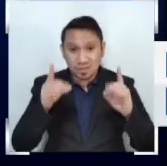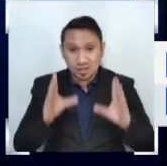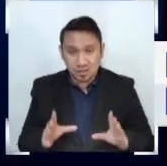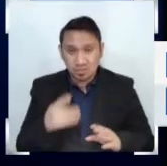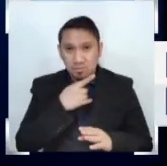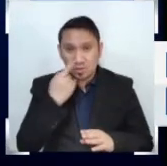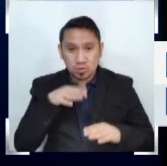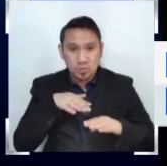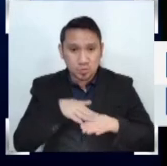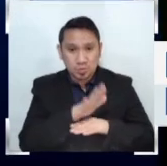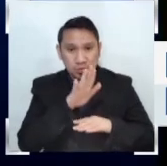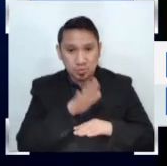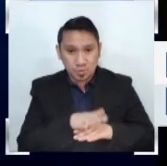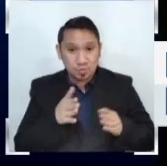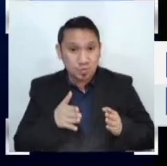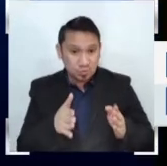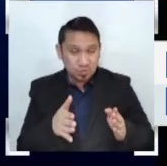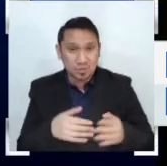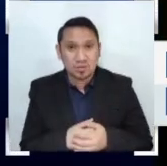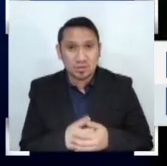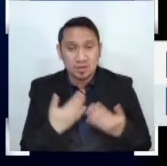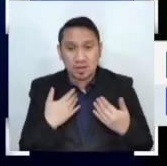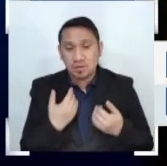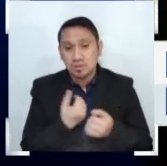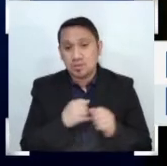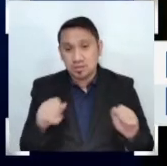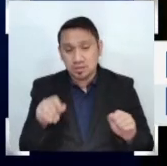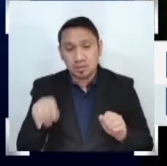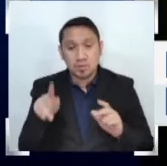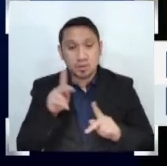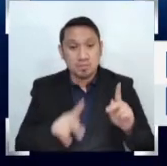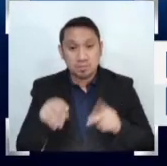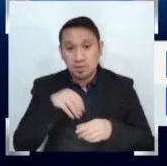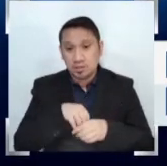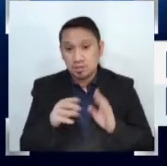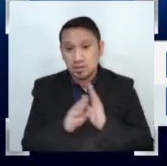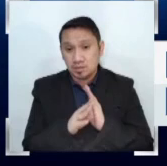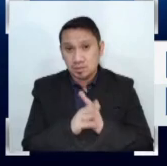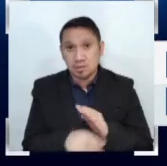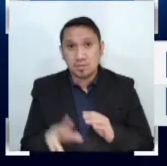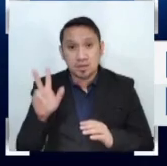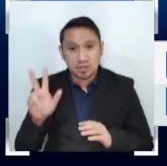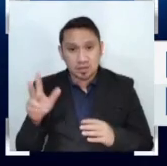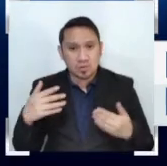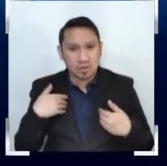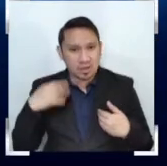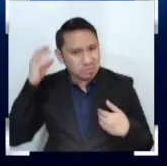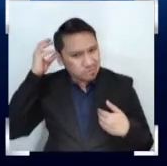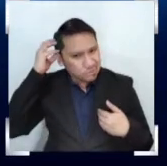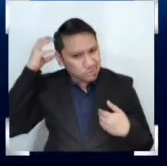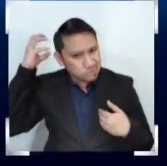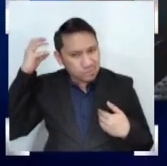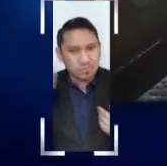madulas ang kalsada. Ligtas naman ang 22 sakay ng bus, pero 3 sa kanila ang nagtamo ng bukol sa ulo matapos